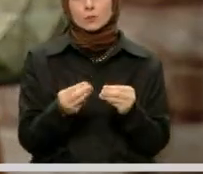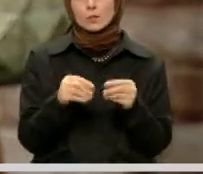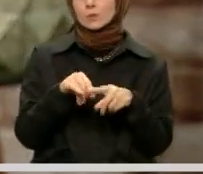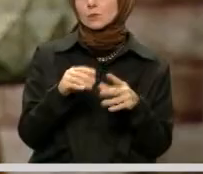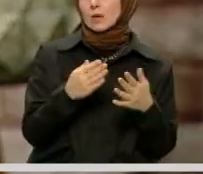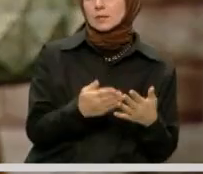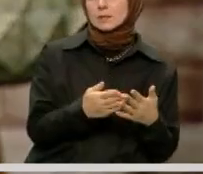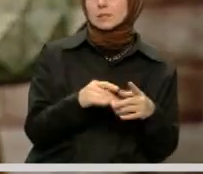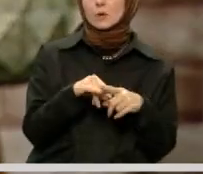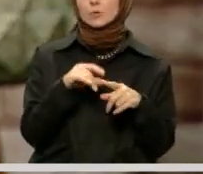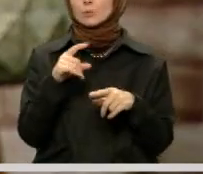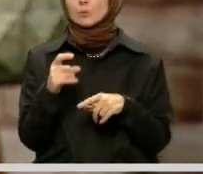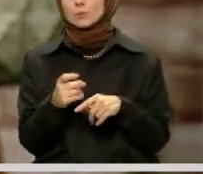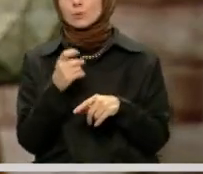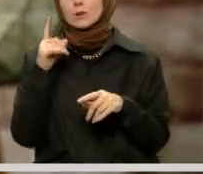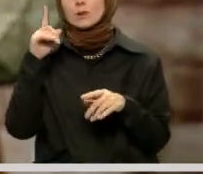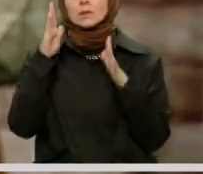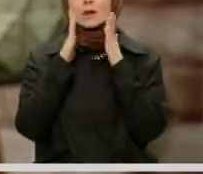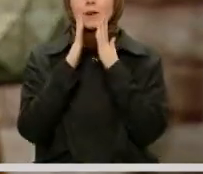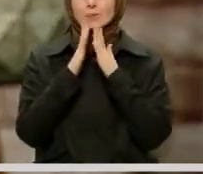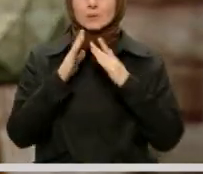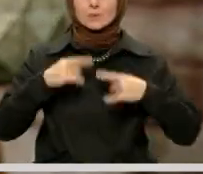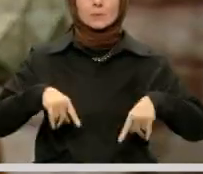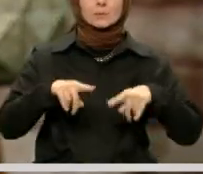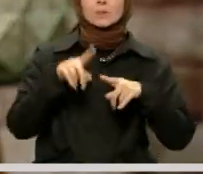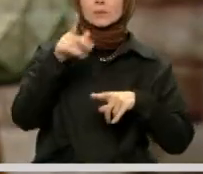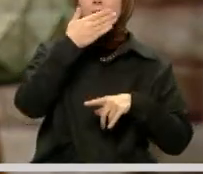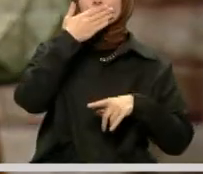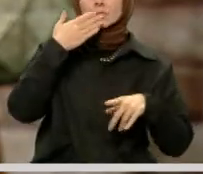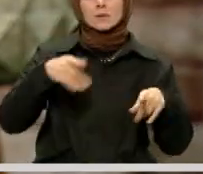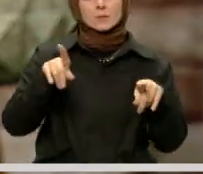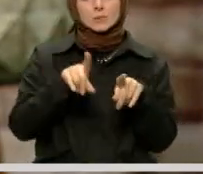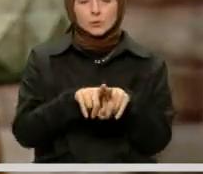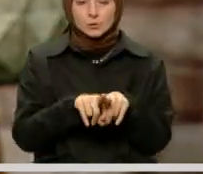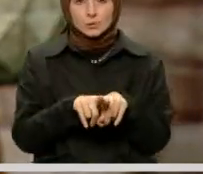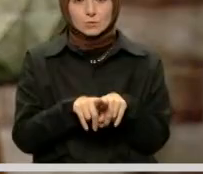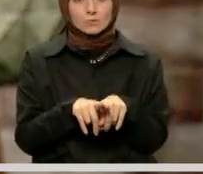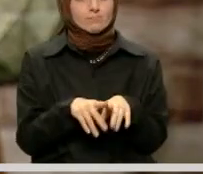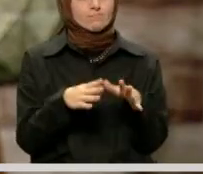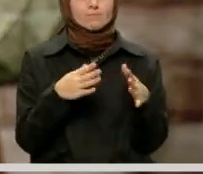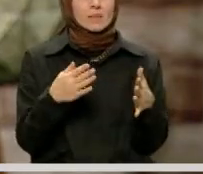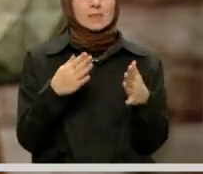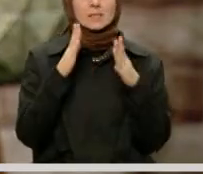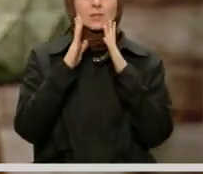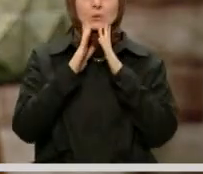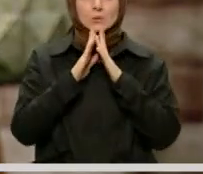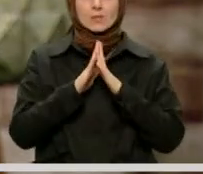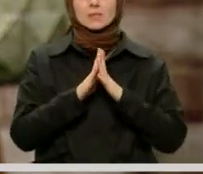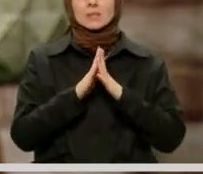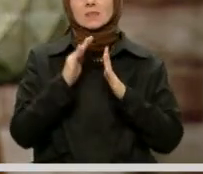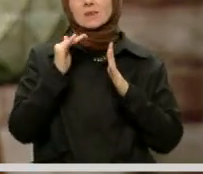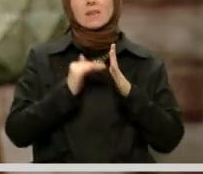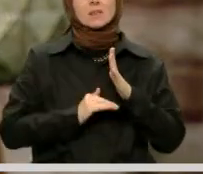Nasılsınız? İyisiniz inşallah. Rabbimize binlerce kez hamdolsun. Bizi bir Ramazan'a daha buluşturdu. Ne kadar şükretsek, ne kadar hamd etsek